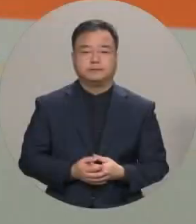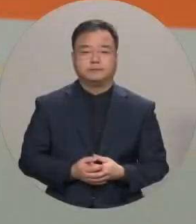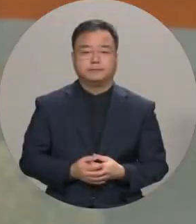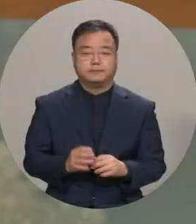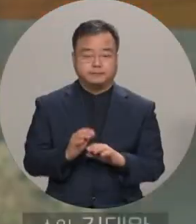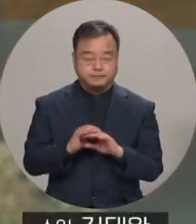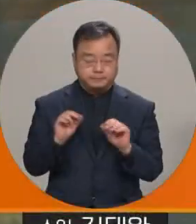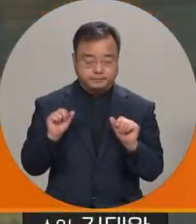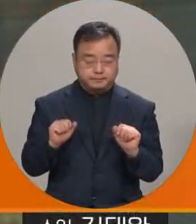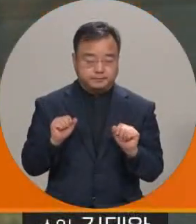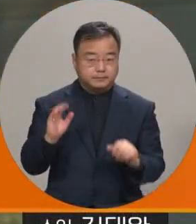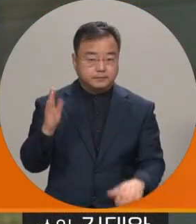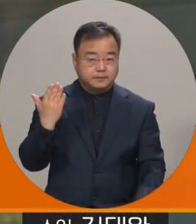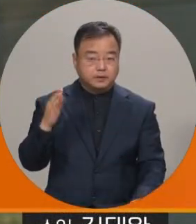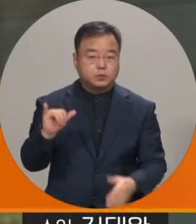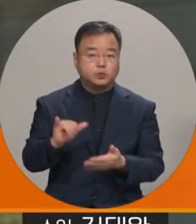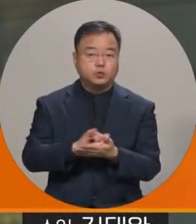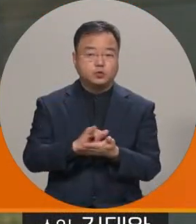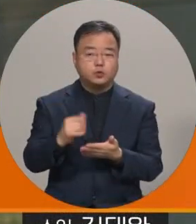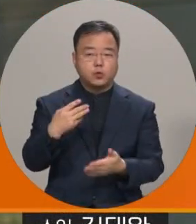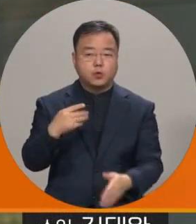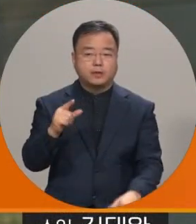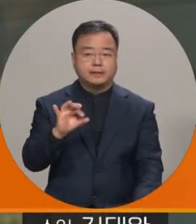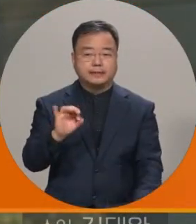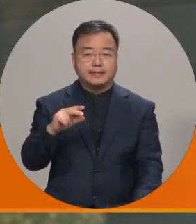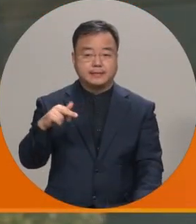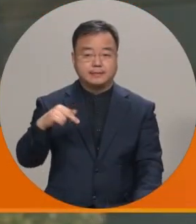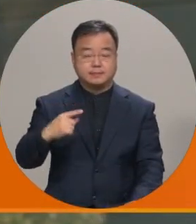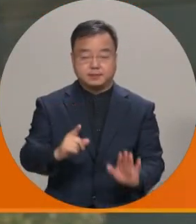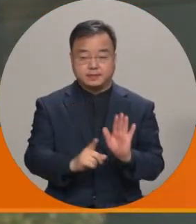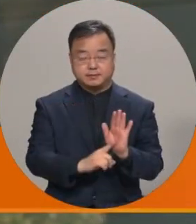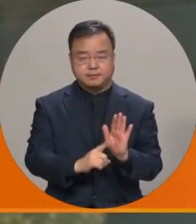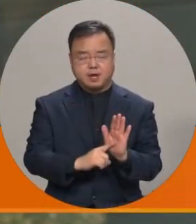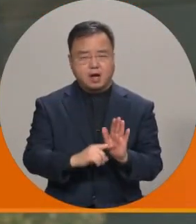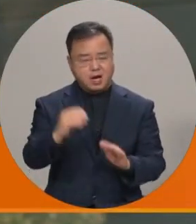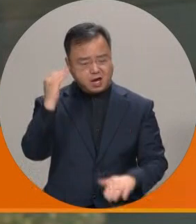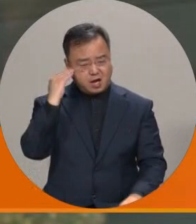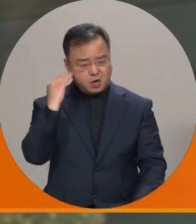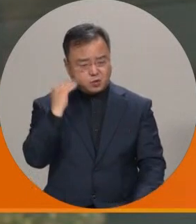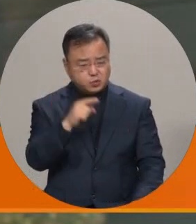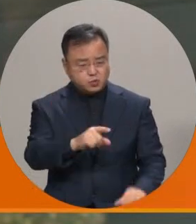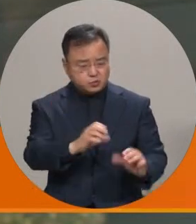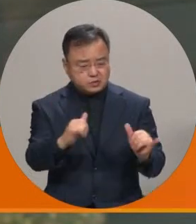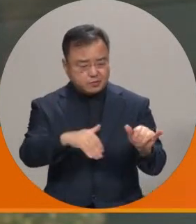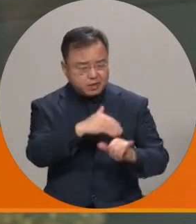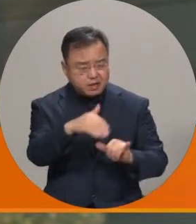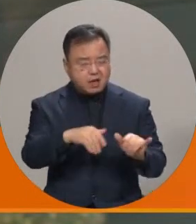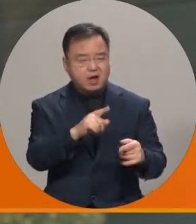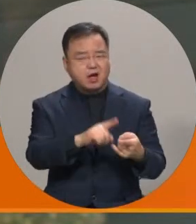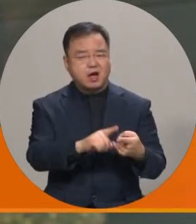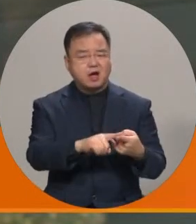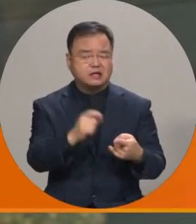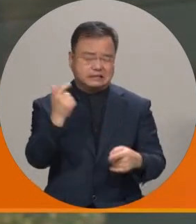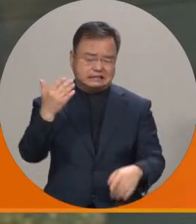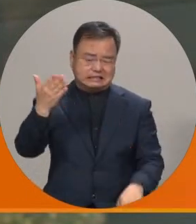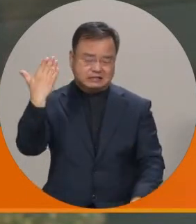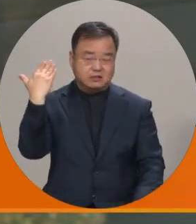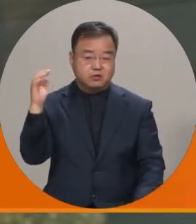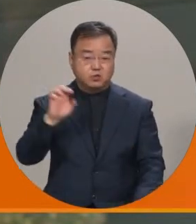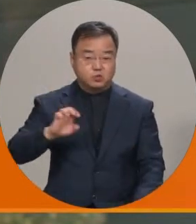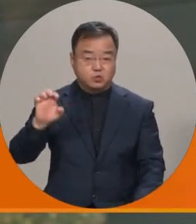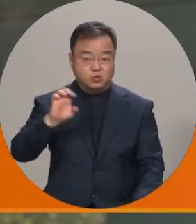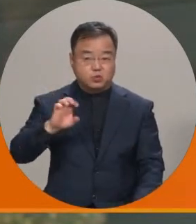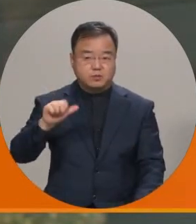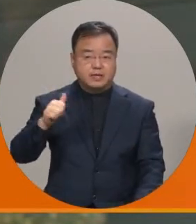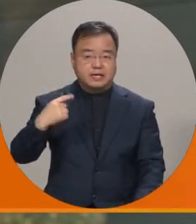이 최근 뉴욕 타임즈가 우리나라의 인구 상황을 가리켜서이 중세 유럽의 흑사병 당시 수준의 위기라는